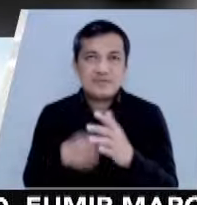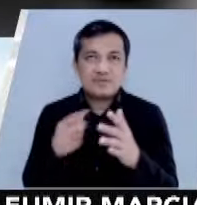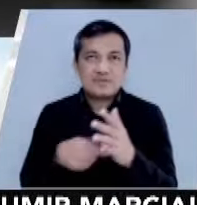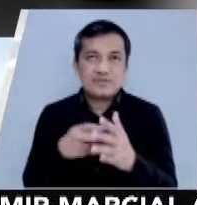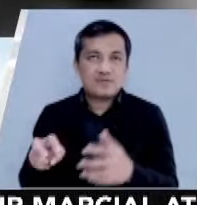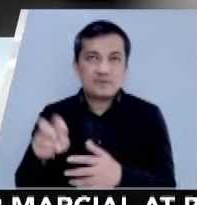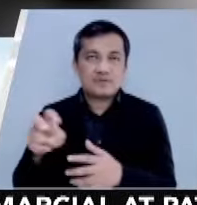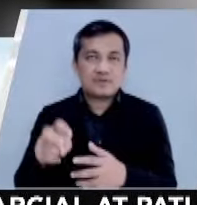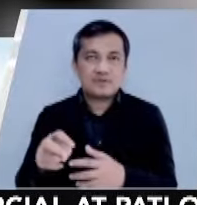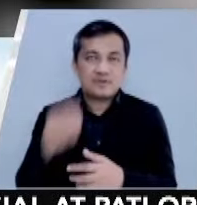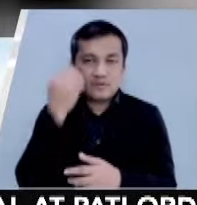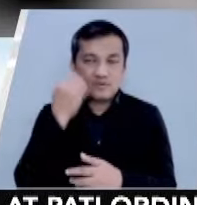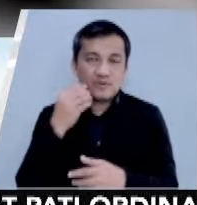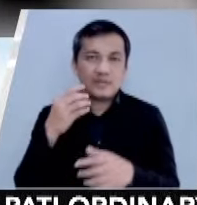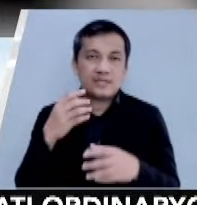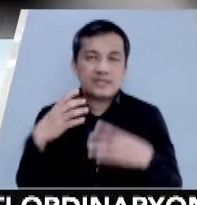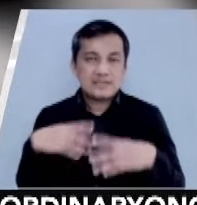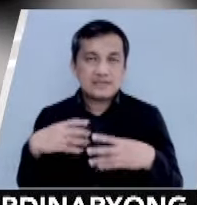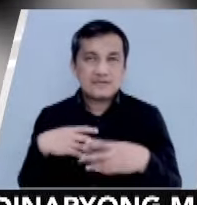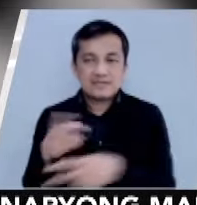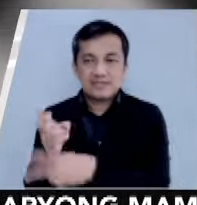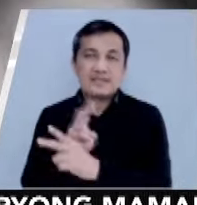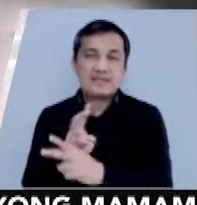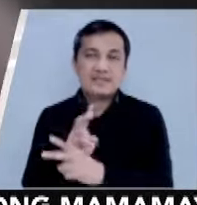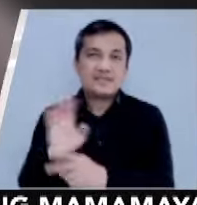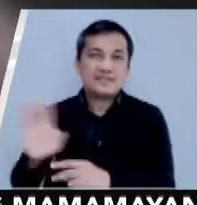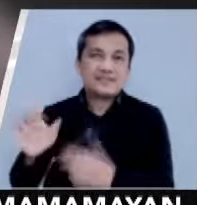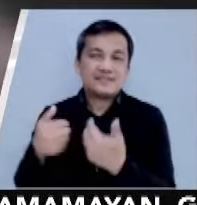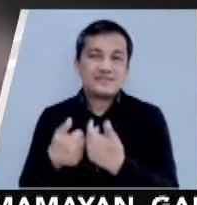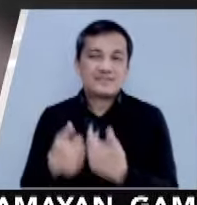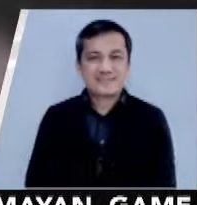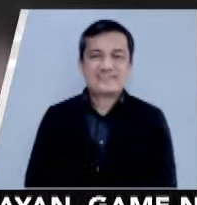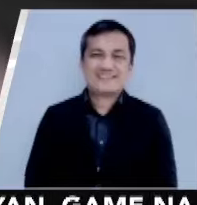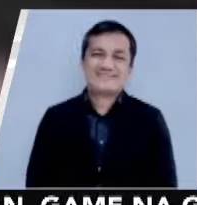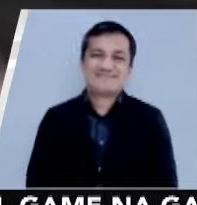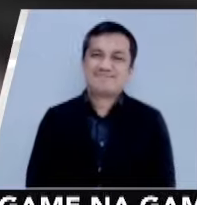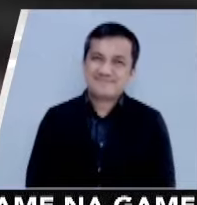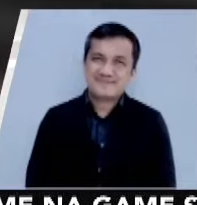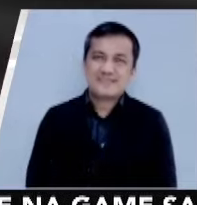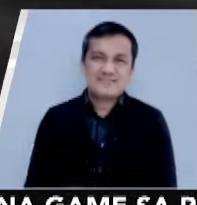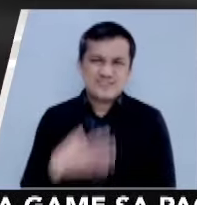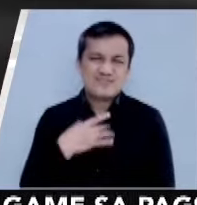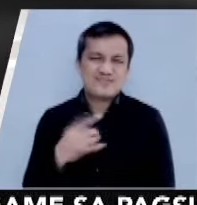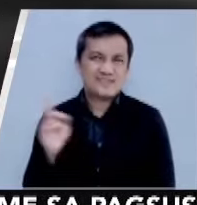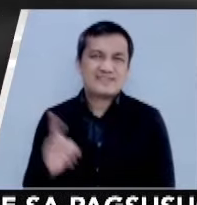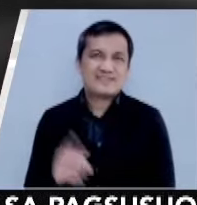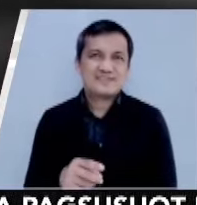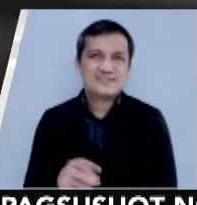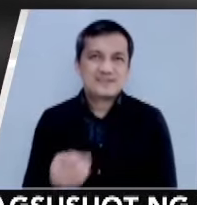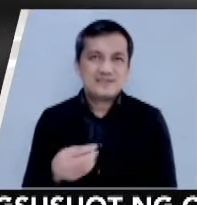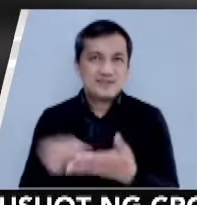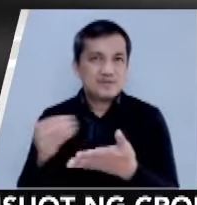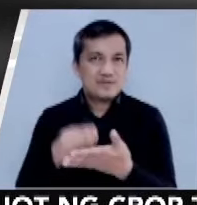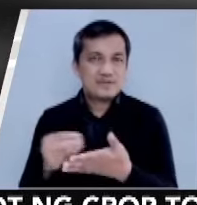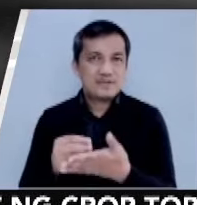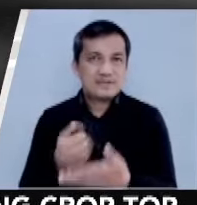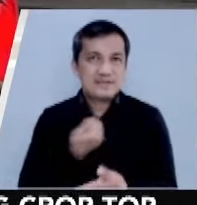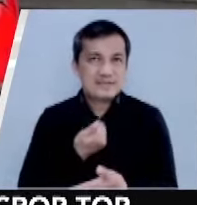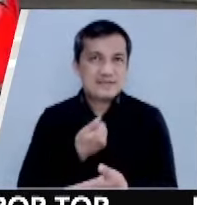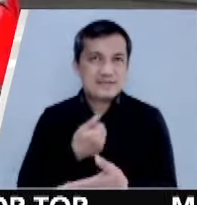ng damit, nangihiram daw siya sa kanyang girlfriend. Dahil nagustuhan niya ito, bumili na rin siya ng sarili niyang crop